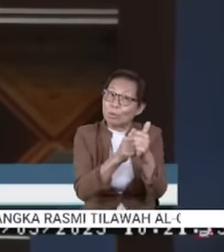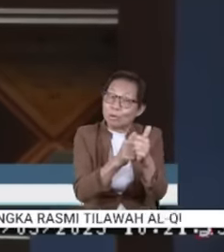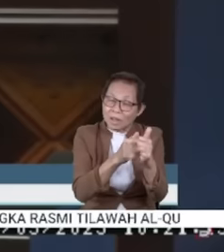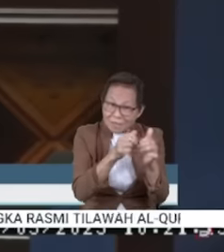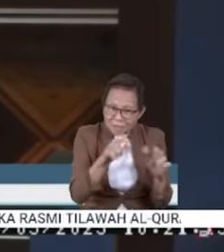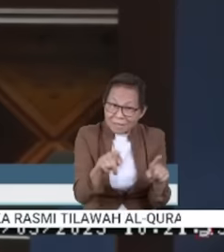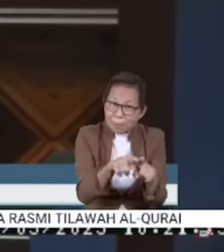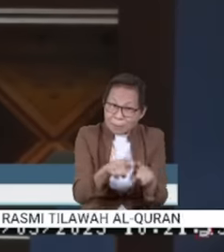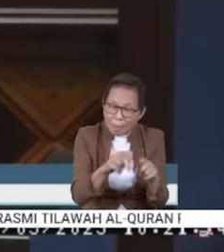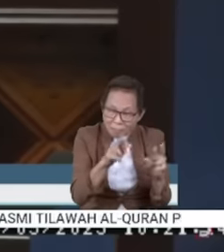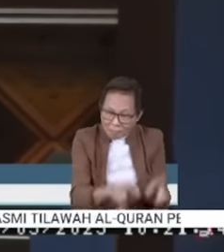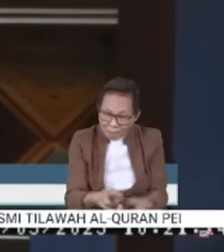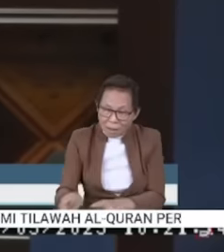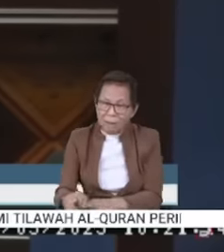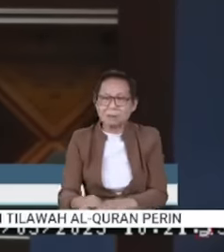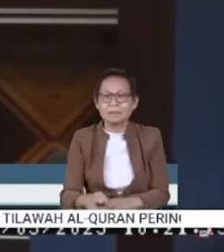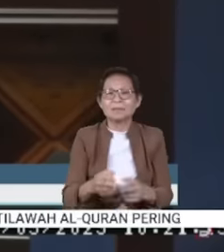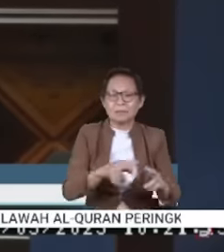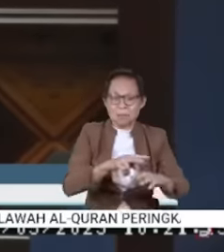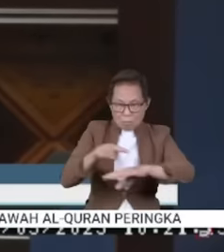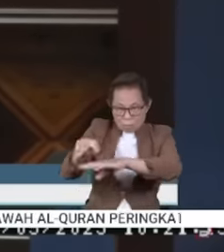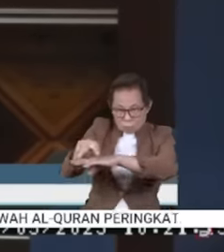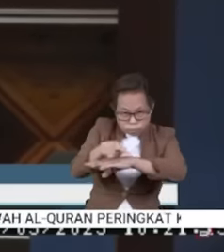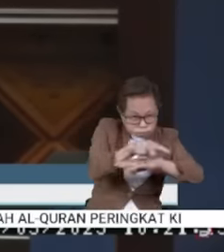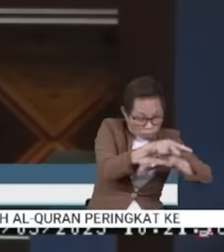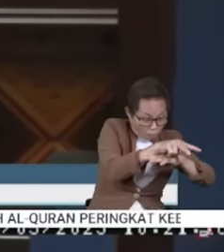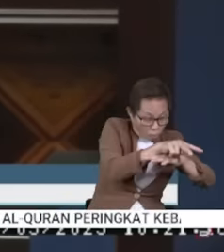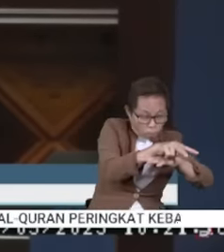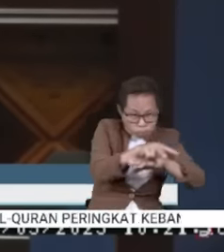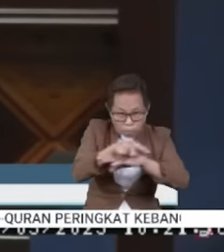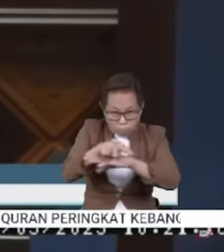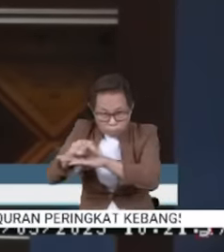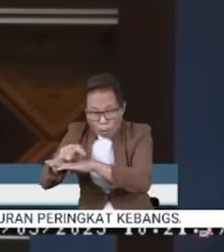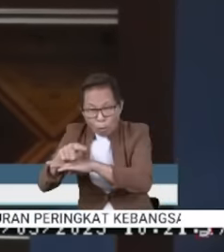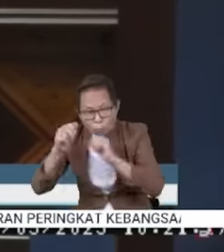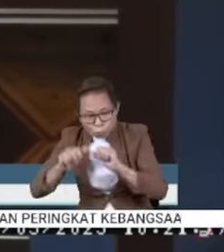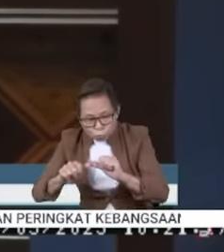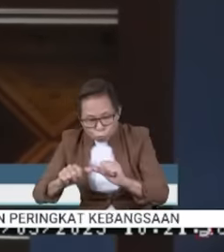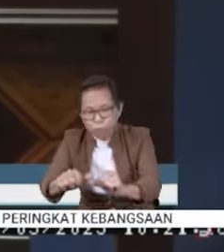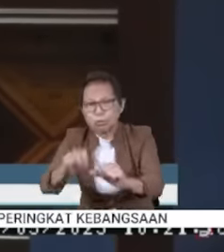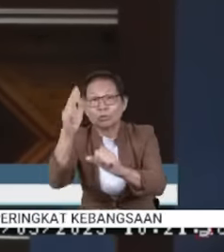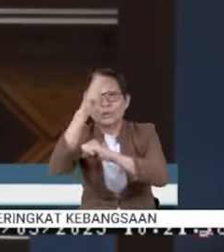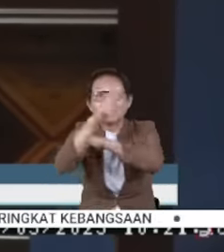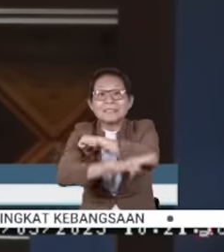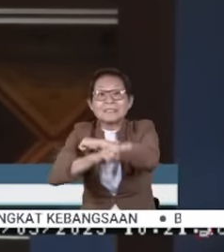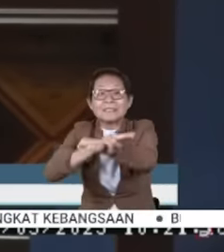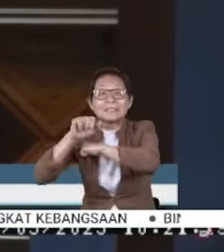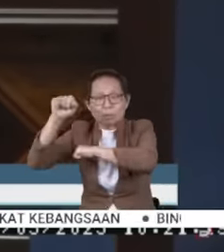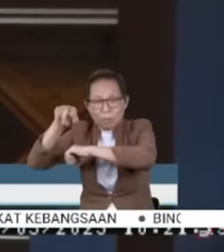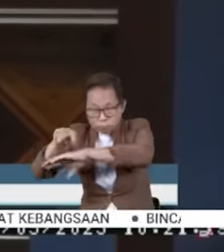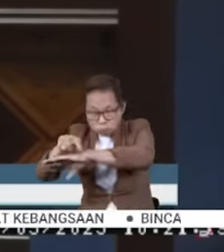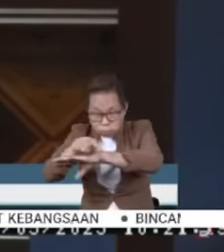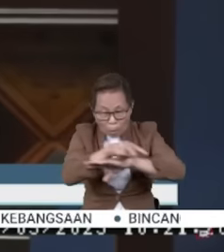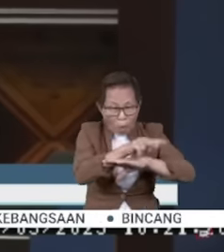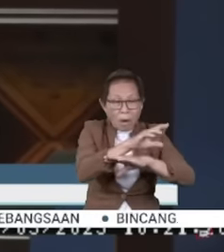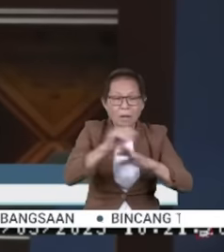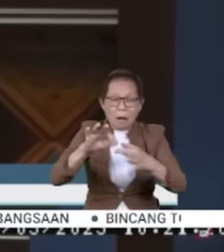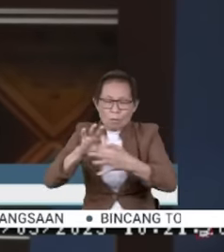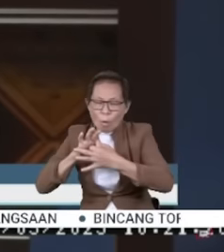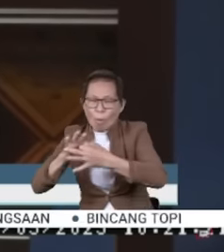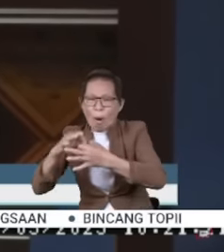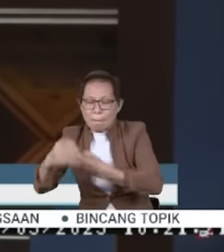usaha-usaha pemantauan dijalankan secara berturusan oleh kerajaan negeri dengan kerjasama